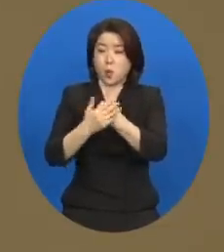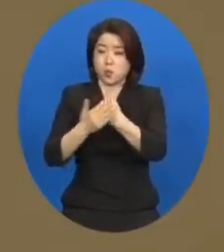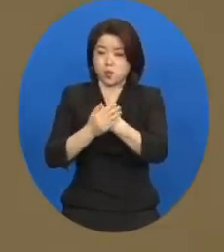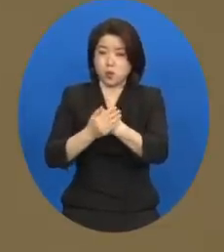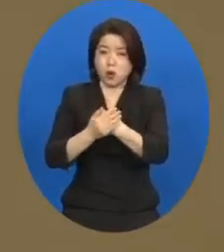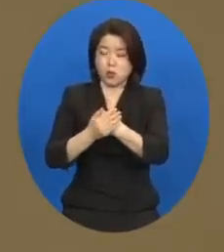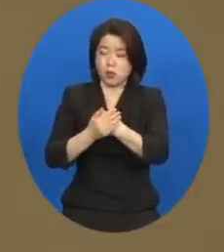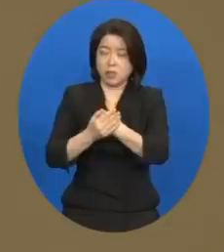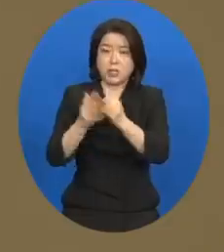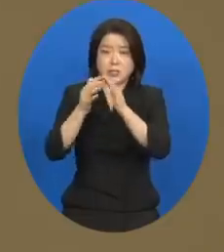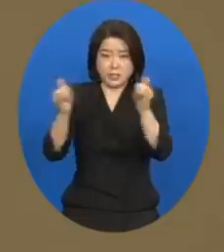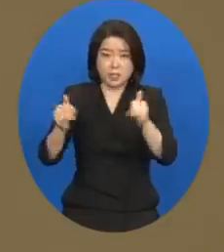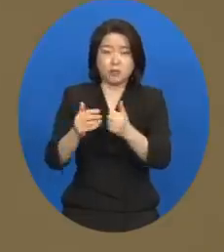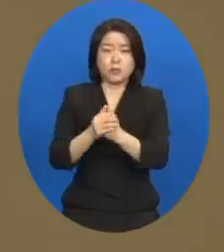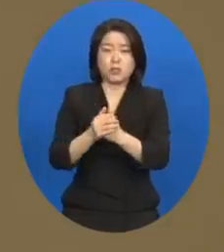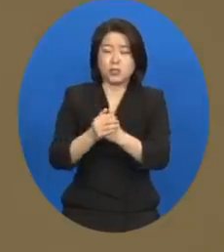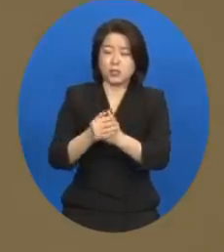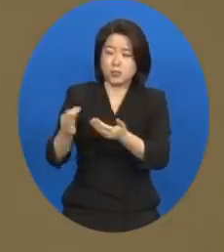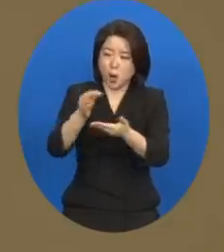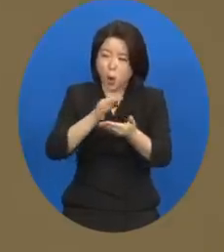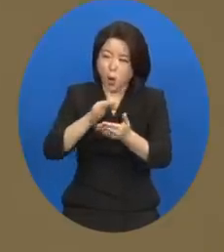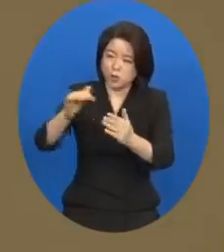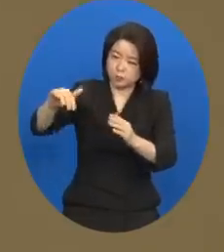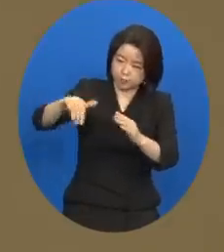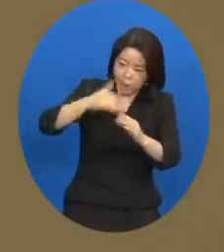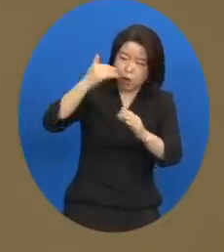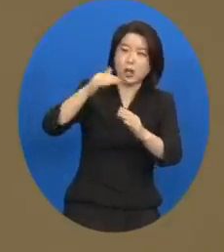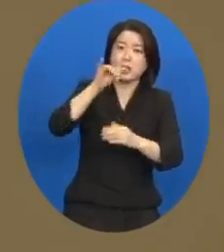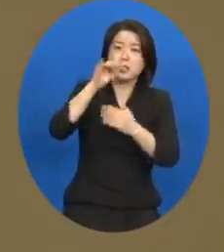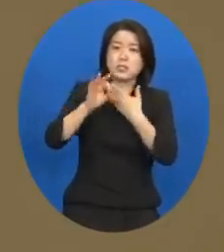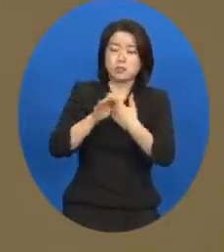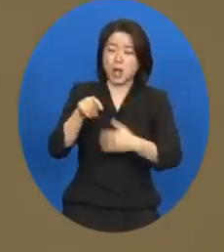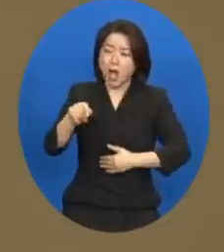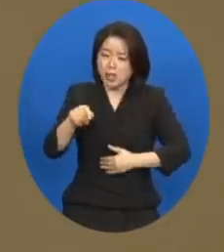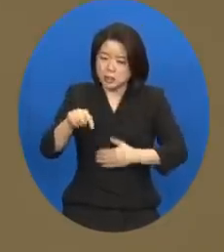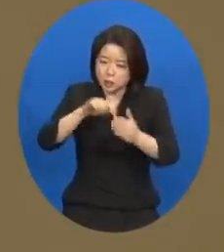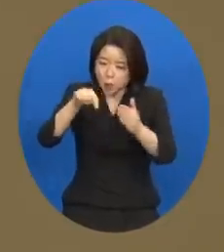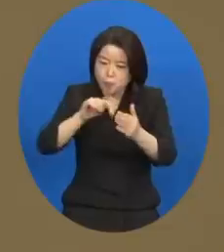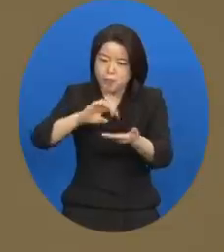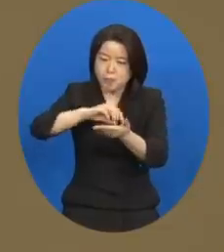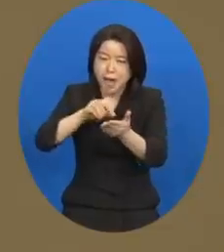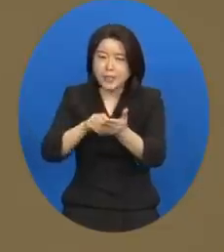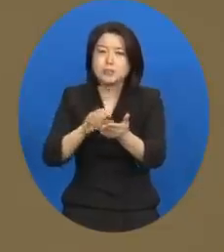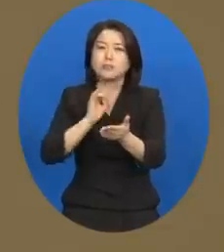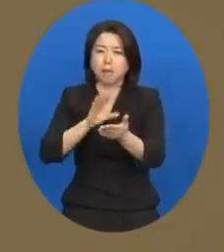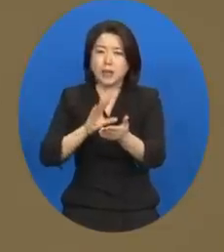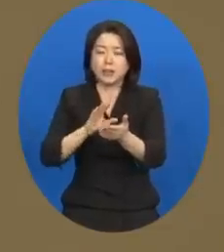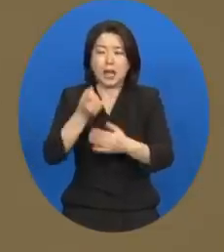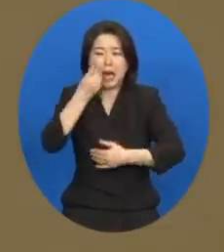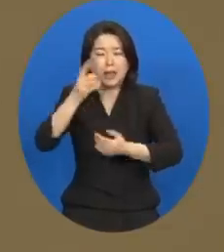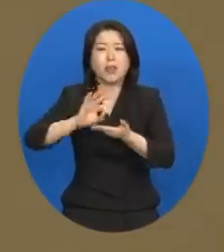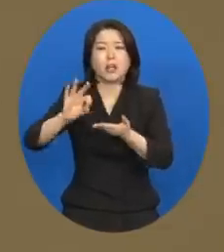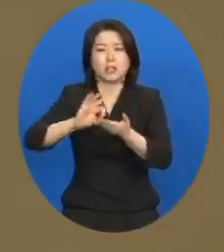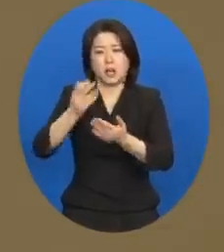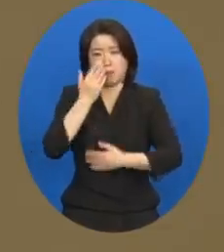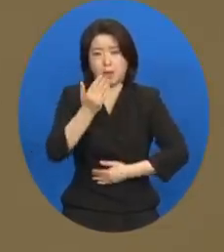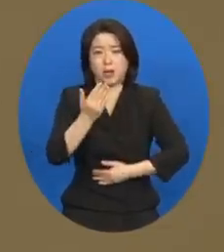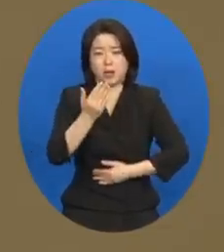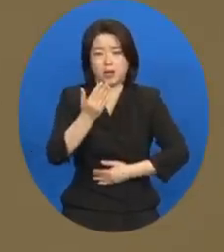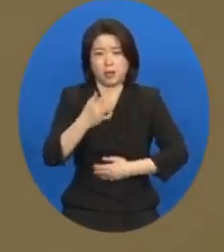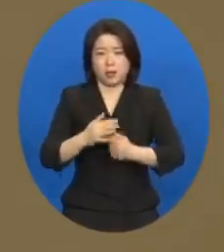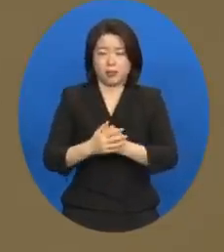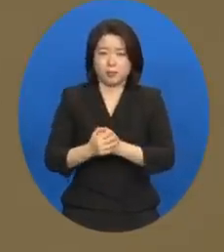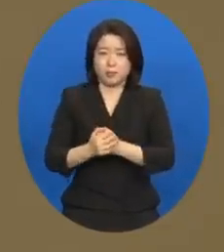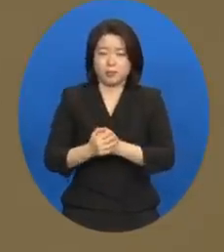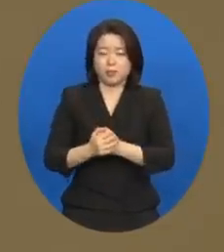후원하시는 분들이 헌금을 보내주면 그걸로서 그만큼 한 달을 사는 거예요.